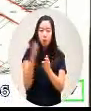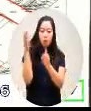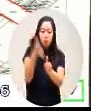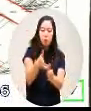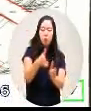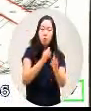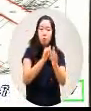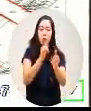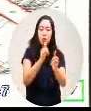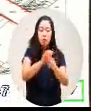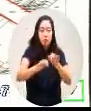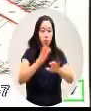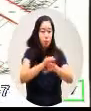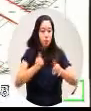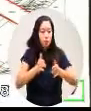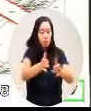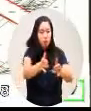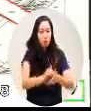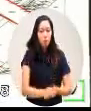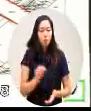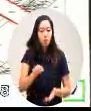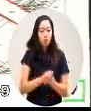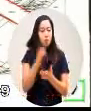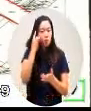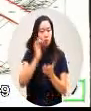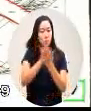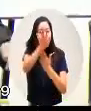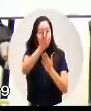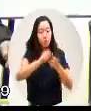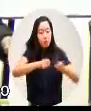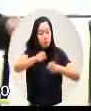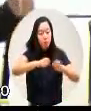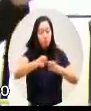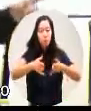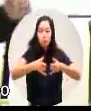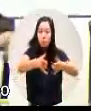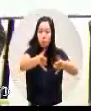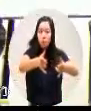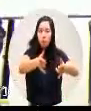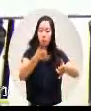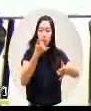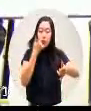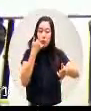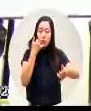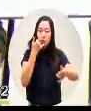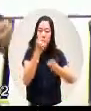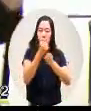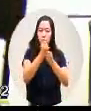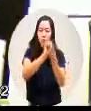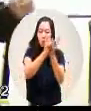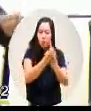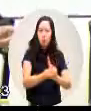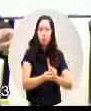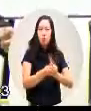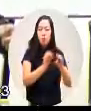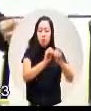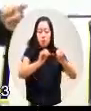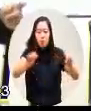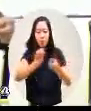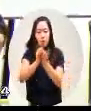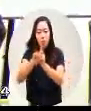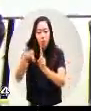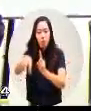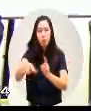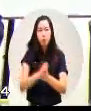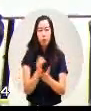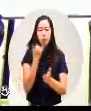是这基层道路未来会叫计划道路，那计划道路又可以容积移转，又可以解决啊